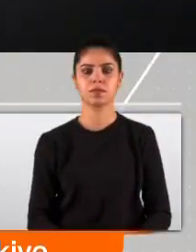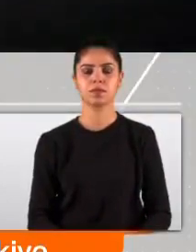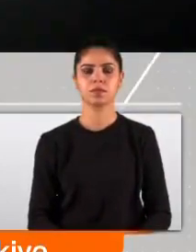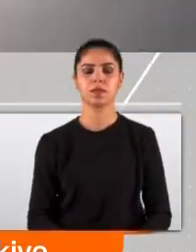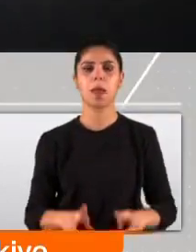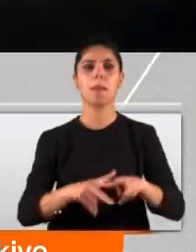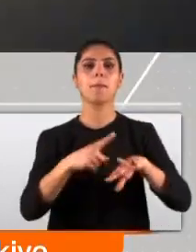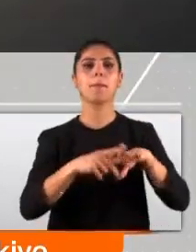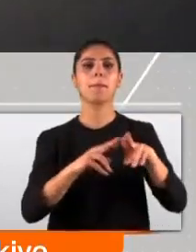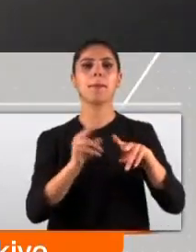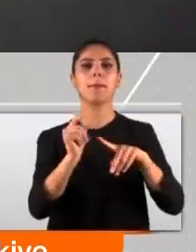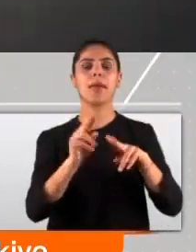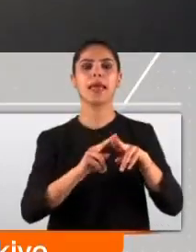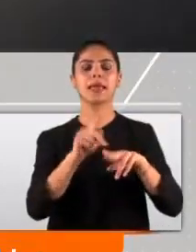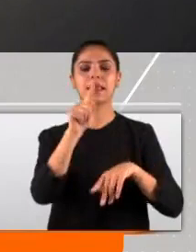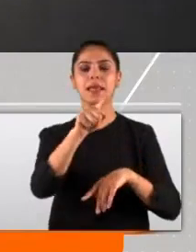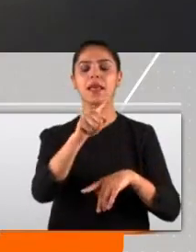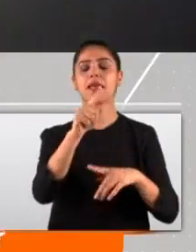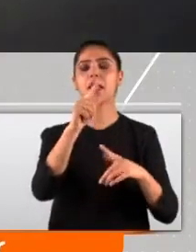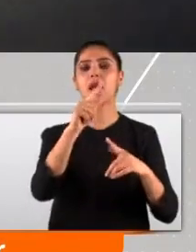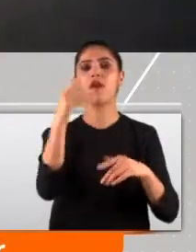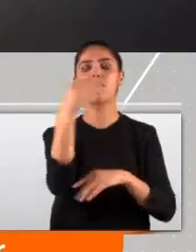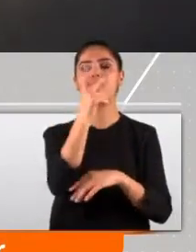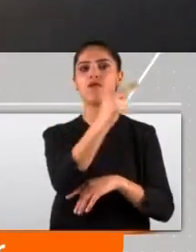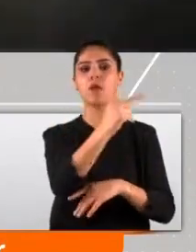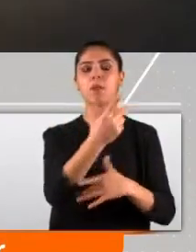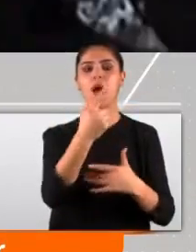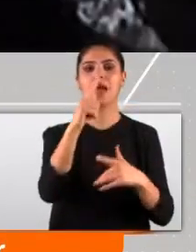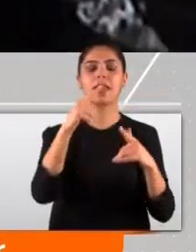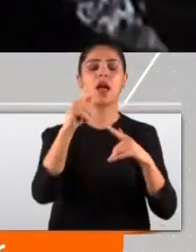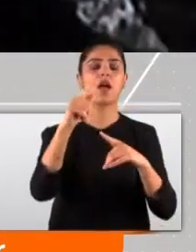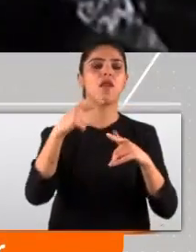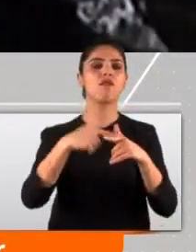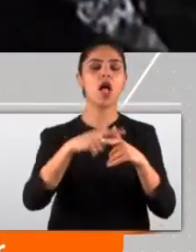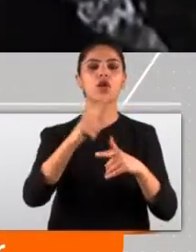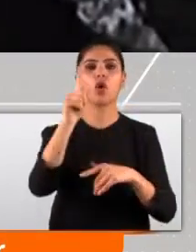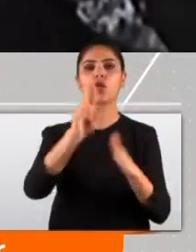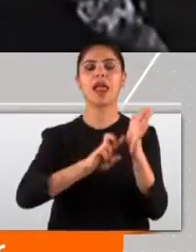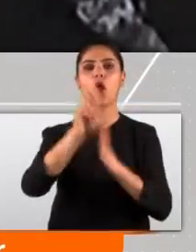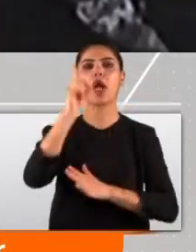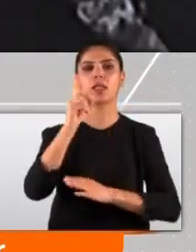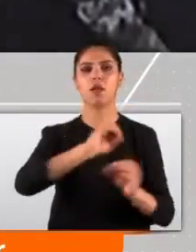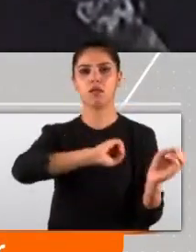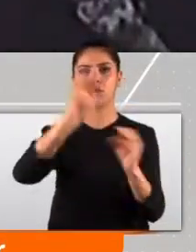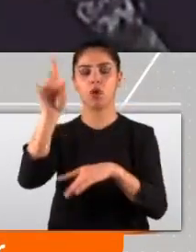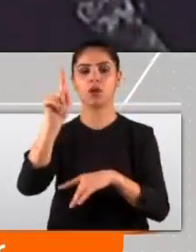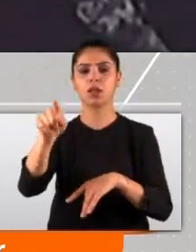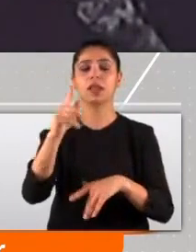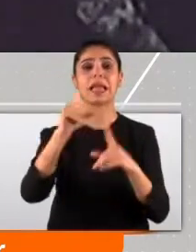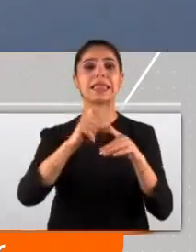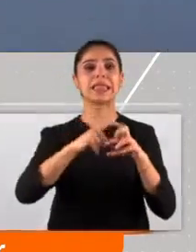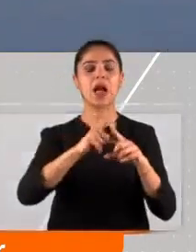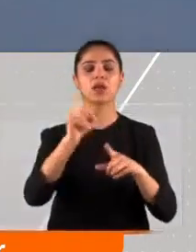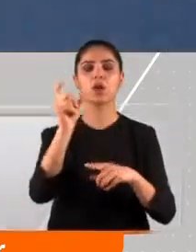Mekik, milyarder Elon Musk'ın şirketi SpaceX'e ait Falcon 9 roketiyle gönderildi. DART uzay mekiği 2022